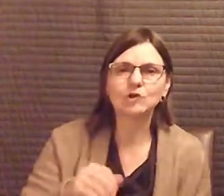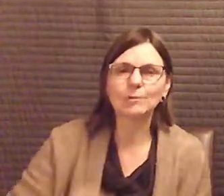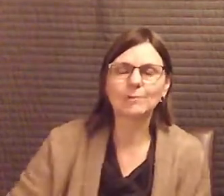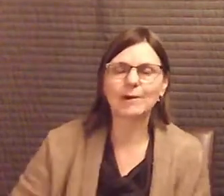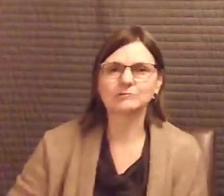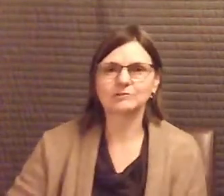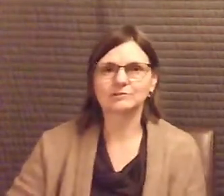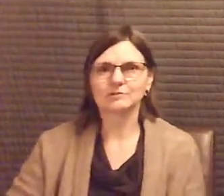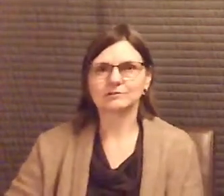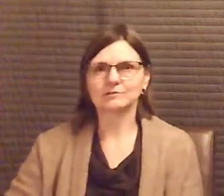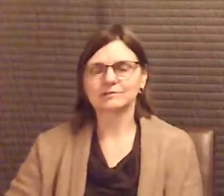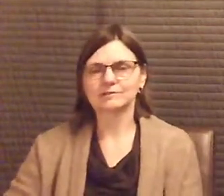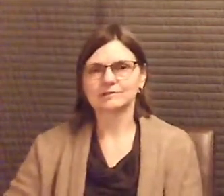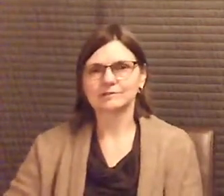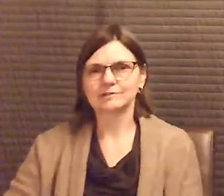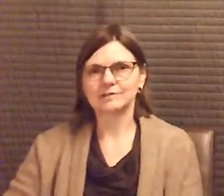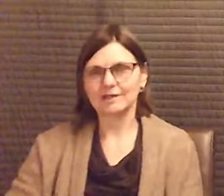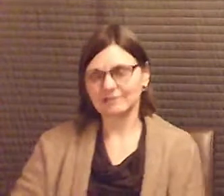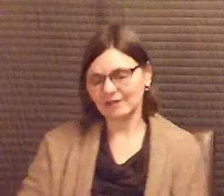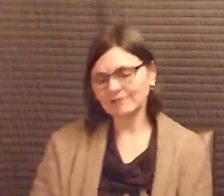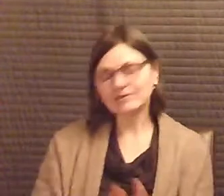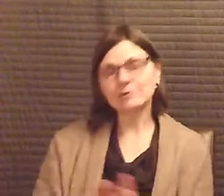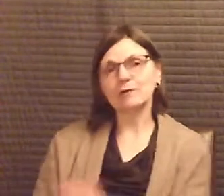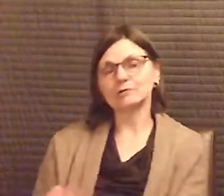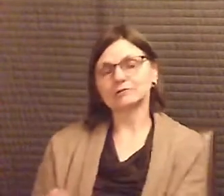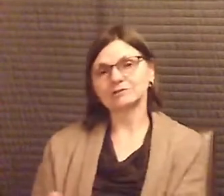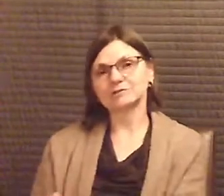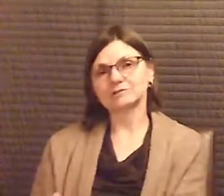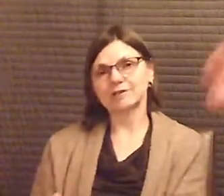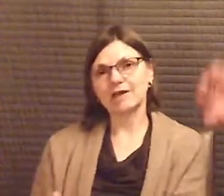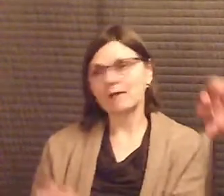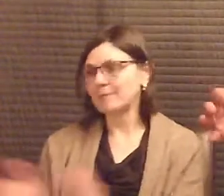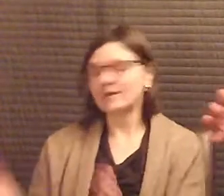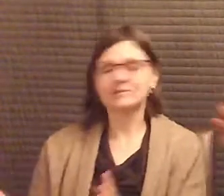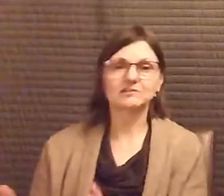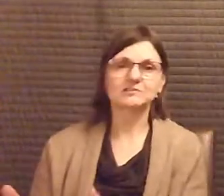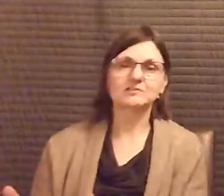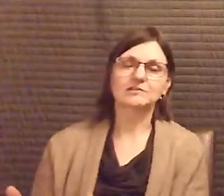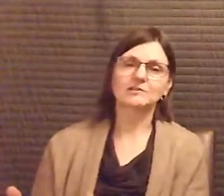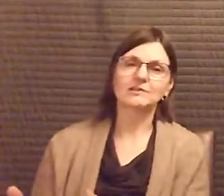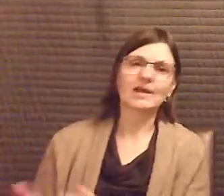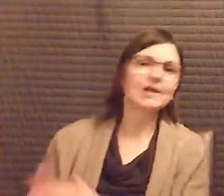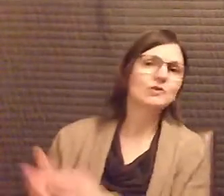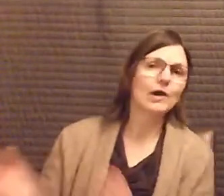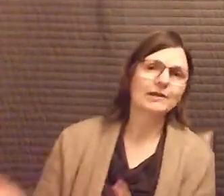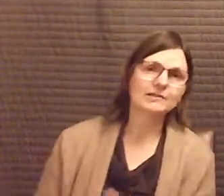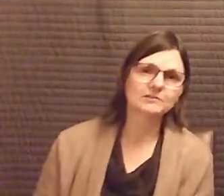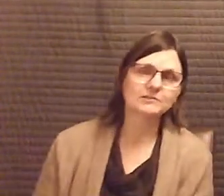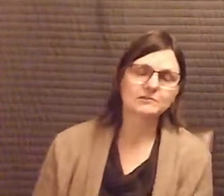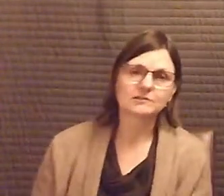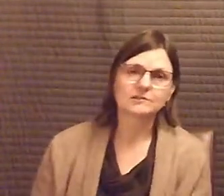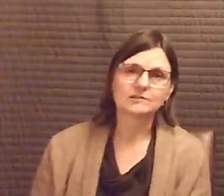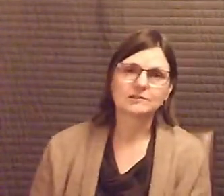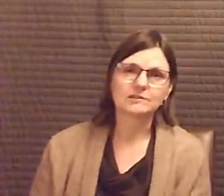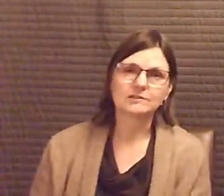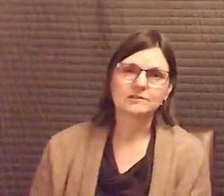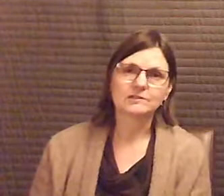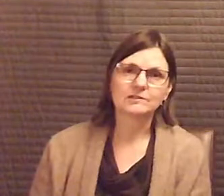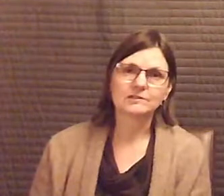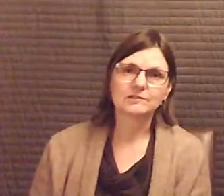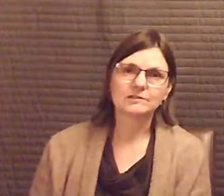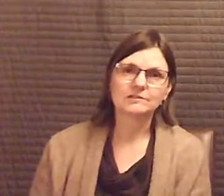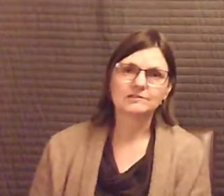worden opgebouwd en wie doet op en dan gaan we en petrus en johannes church